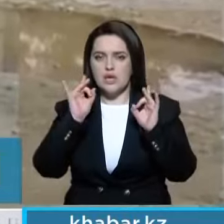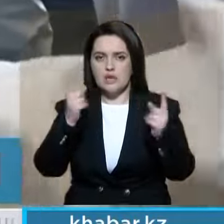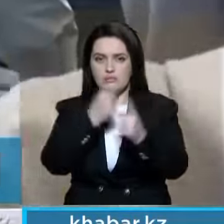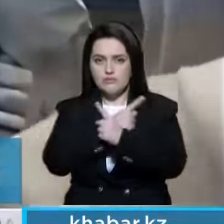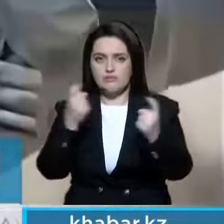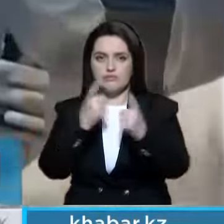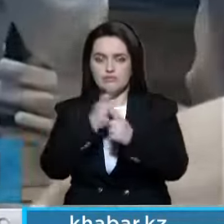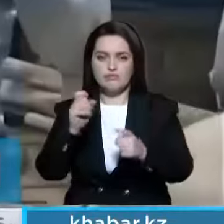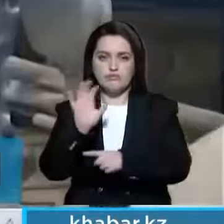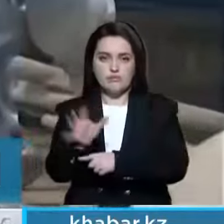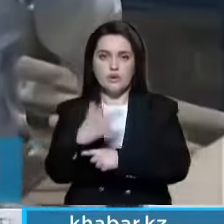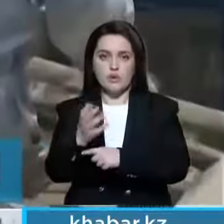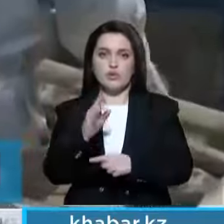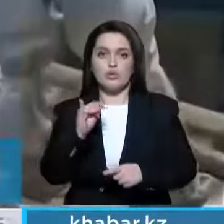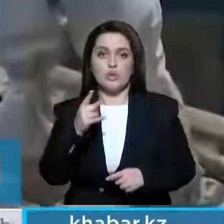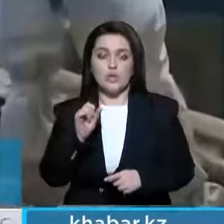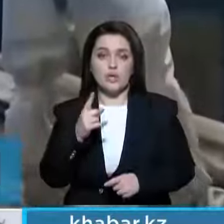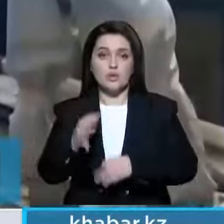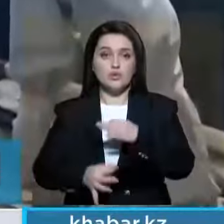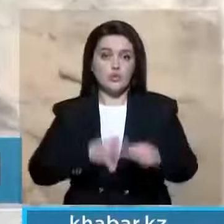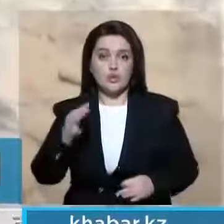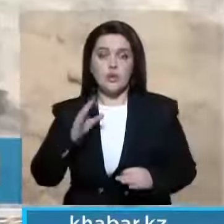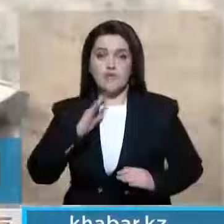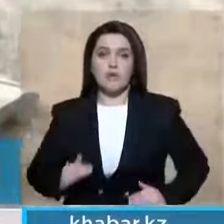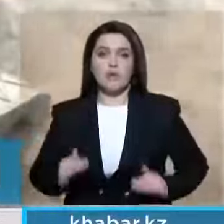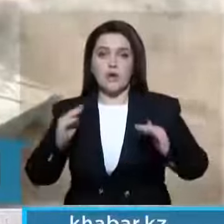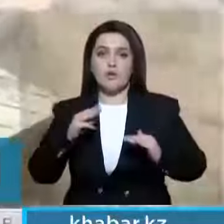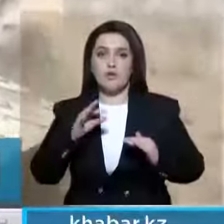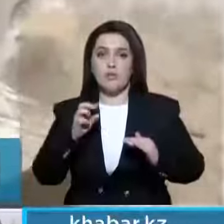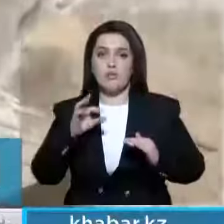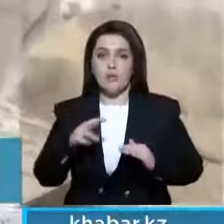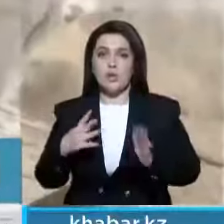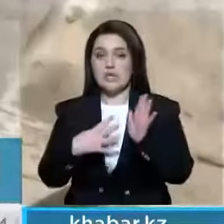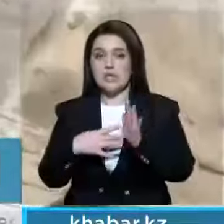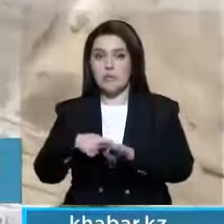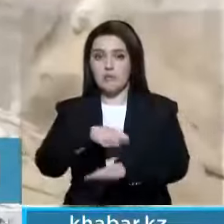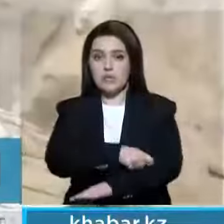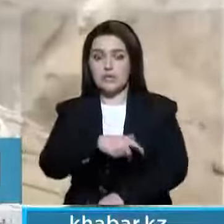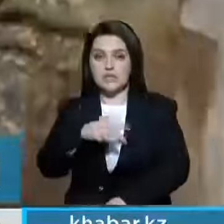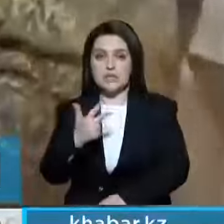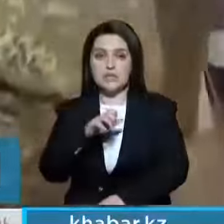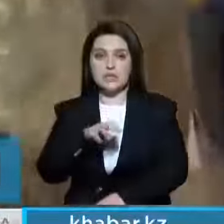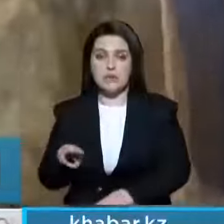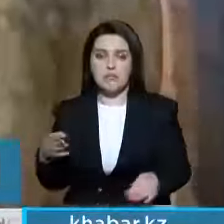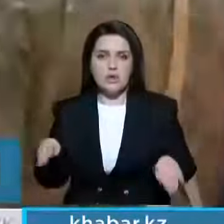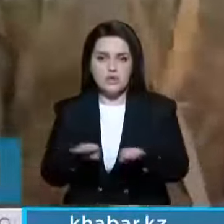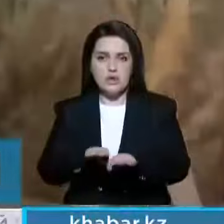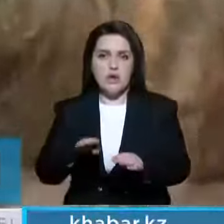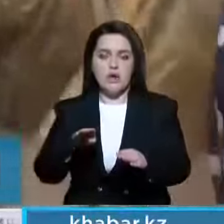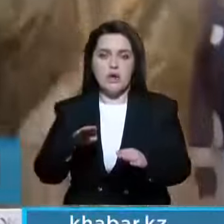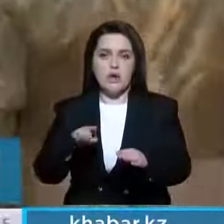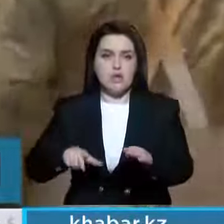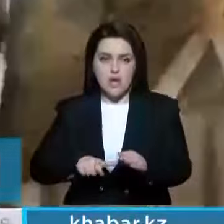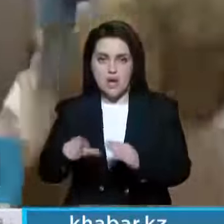продолжают звучать и в Кургане. Только за сутки уровень воды в реке Тобол достиг 9 метров 33 сантиметров. В области перекрыли дороги,